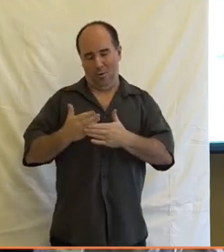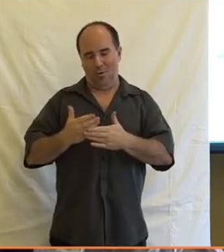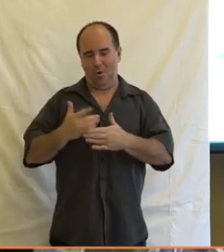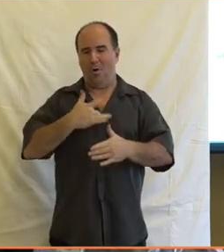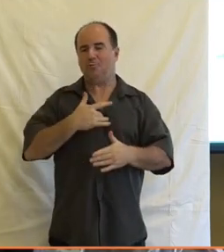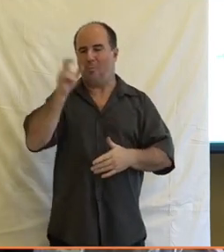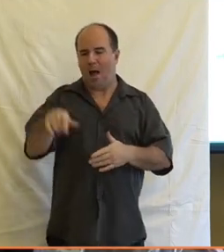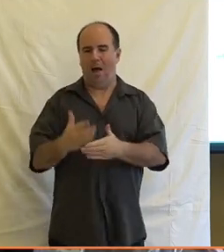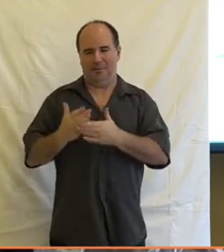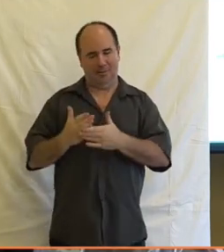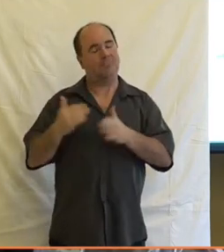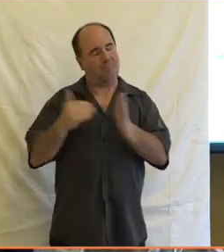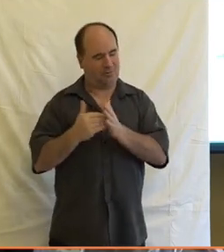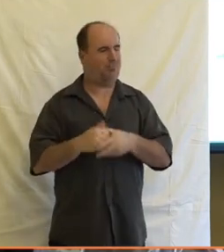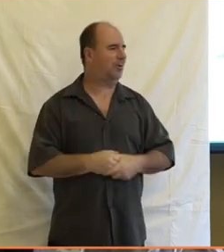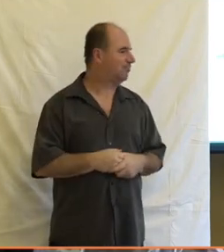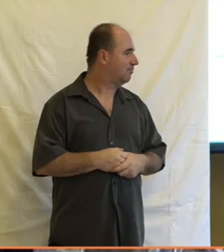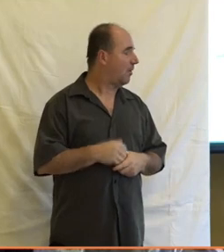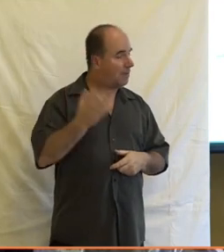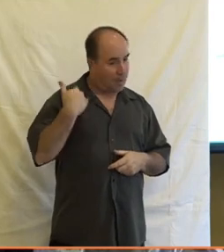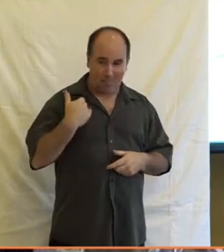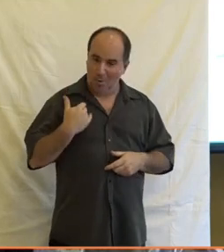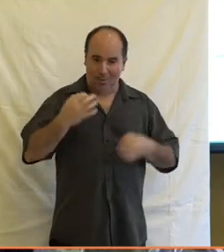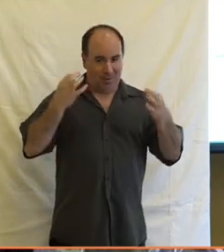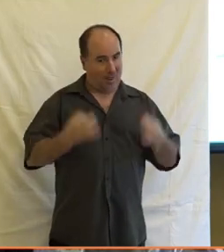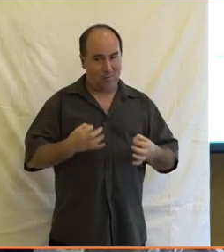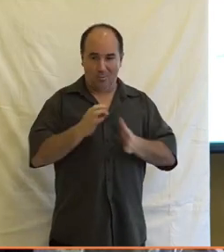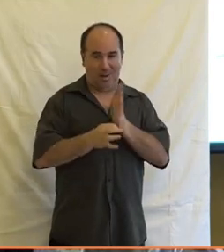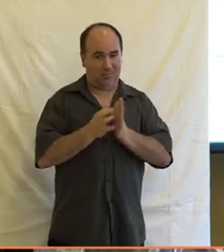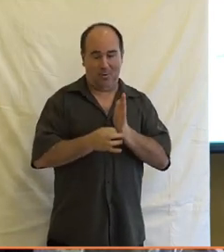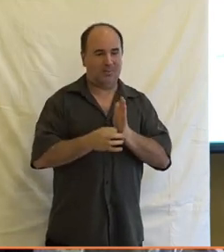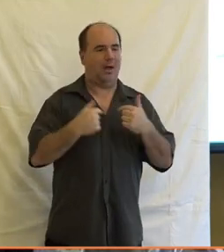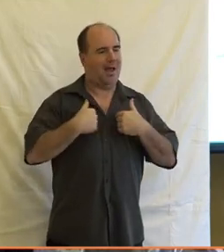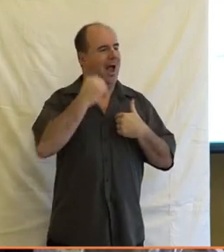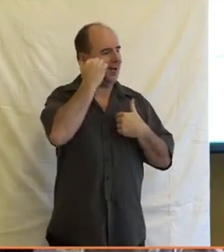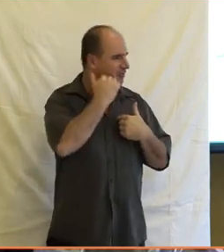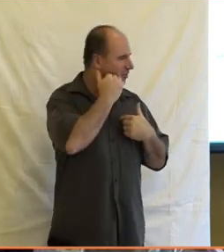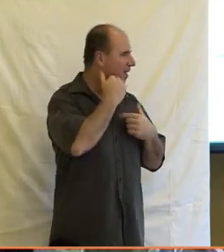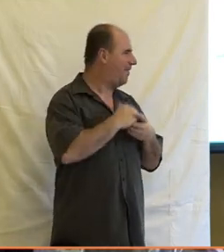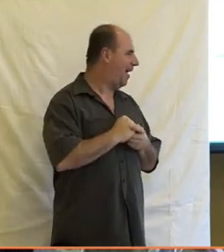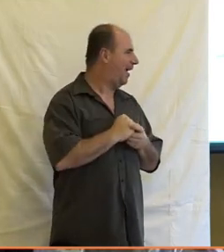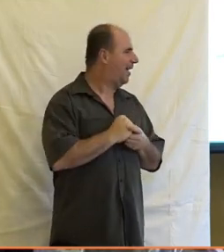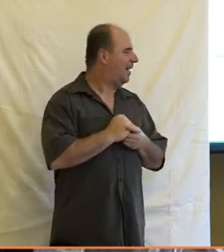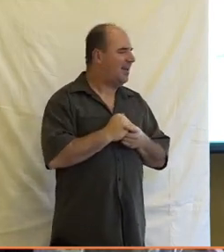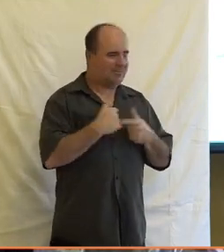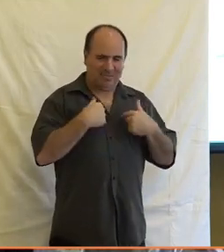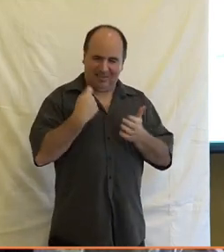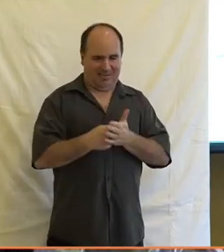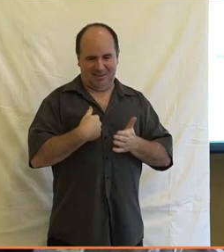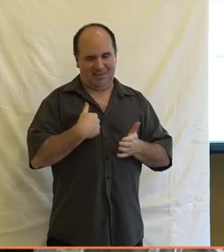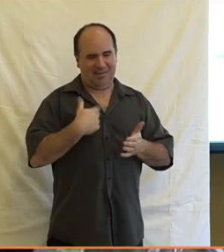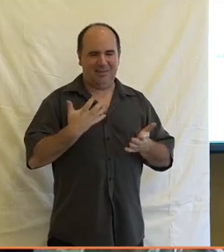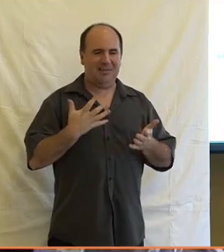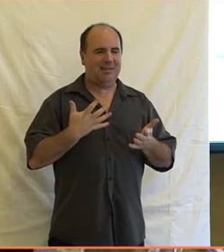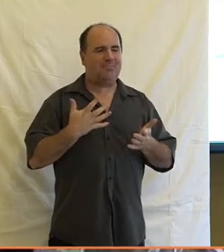asi jednoduchá situace. Jenže já jsem člověk, který málo kdo mi to možná bude věřit, ale já se s věcmi,